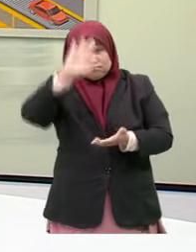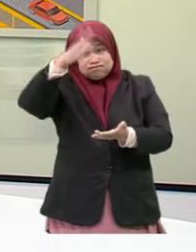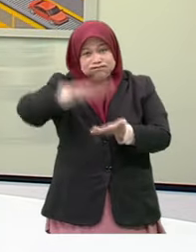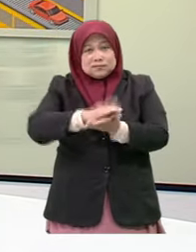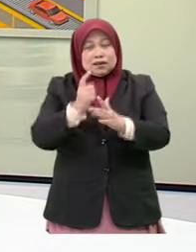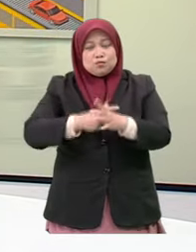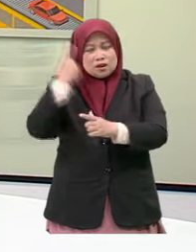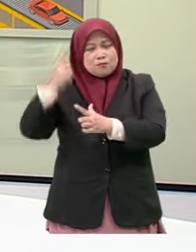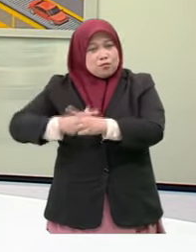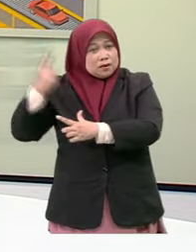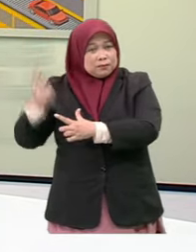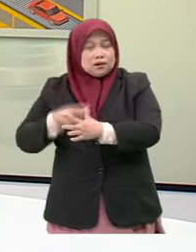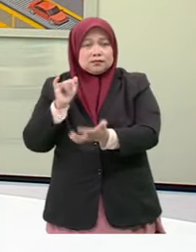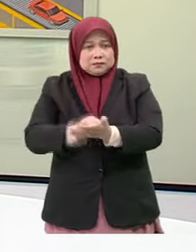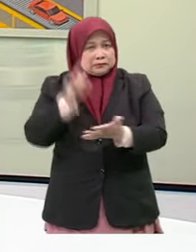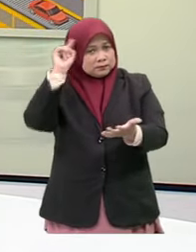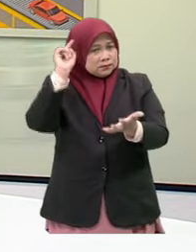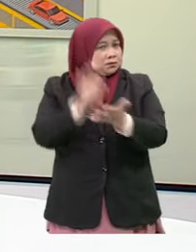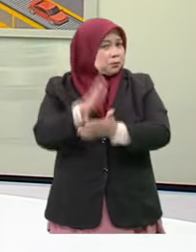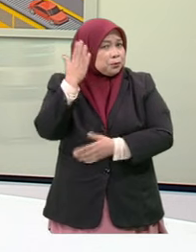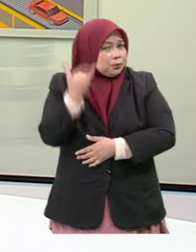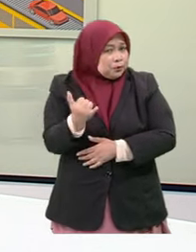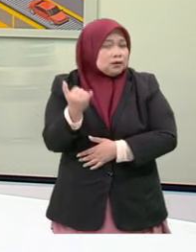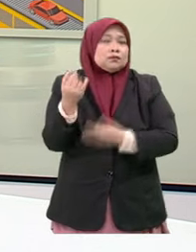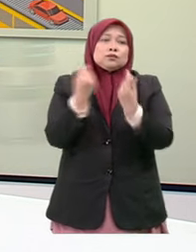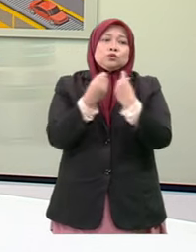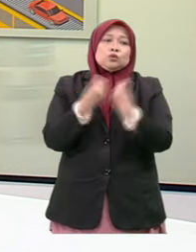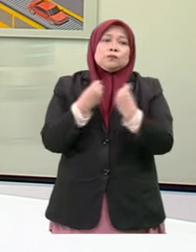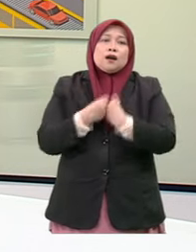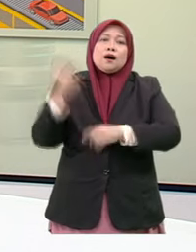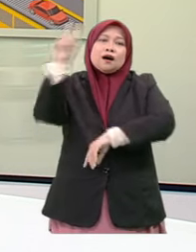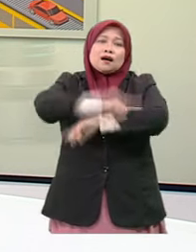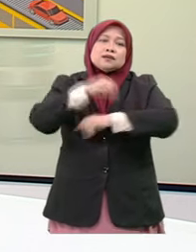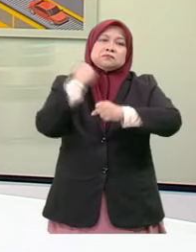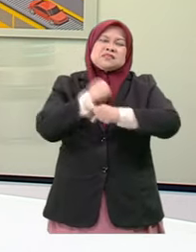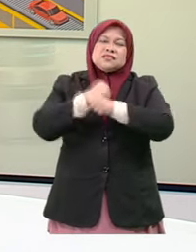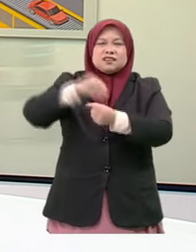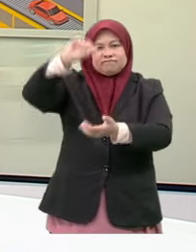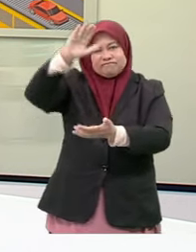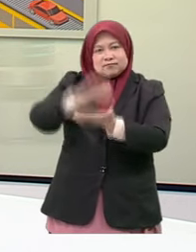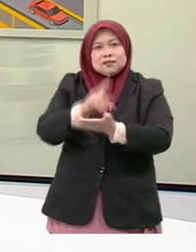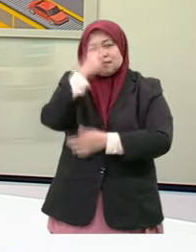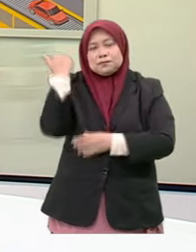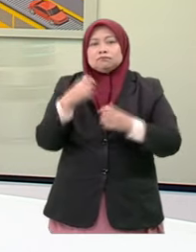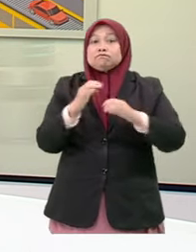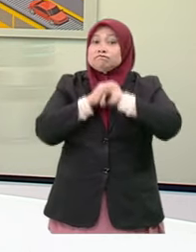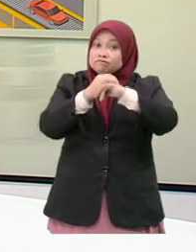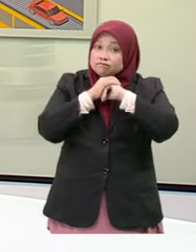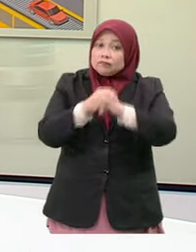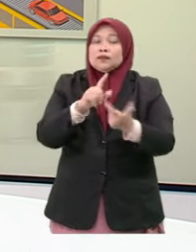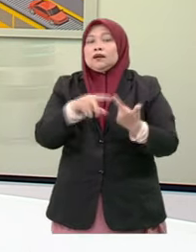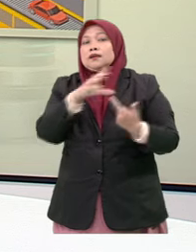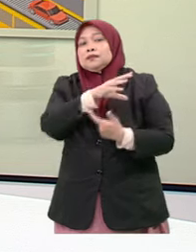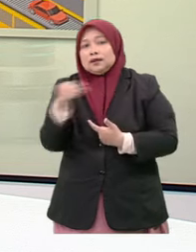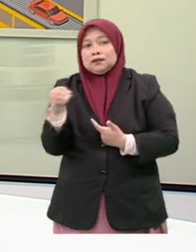Dari bulan ke bulan itu dipercayai berpunca daripada jumlah hari bekerja yang berkurang akibat sambutan tahun baru China dan